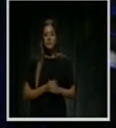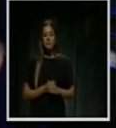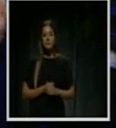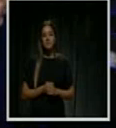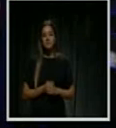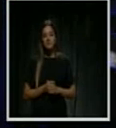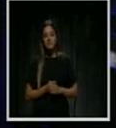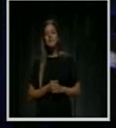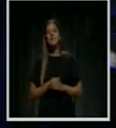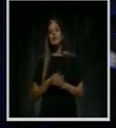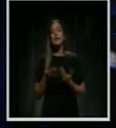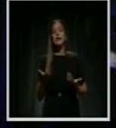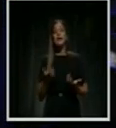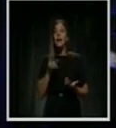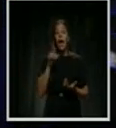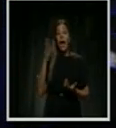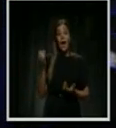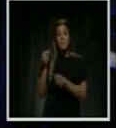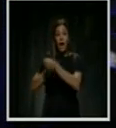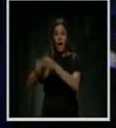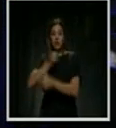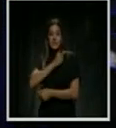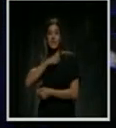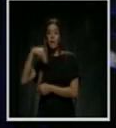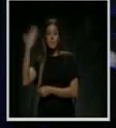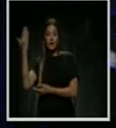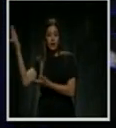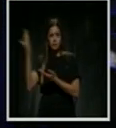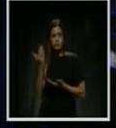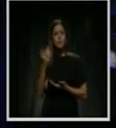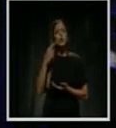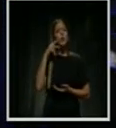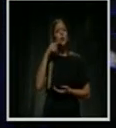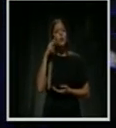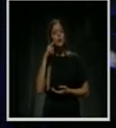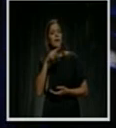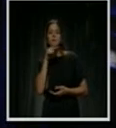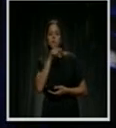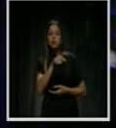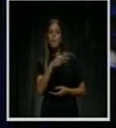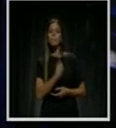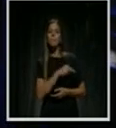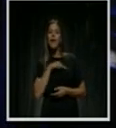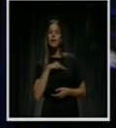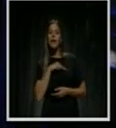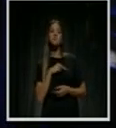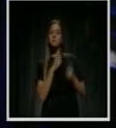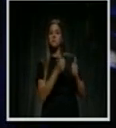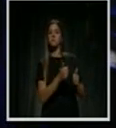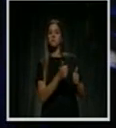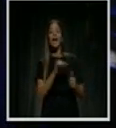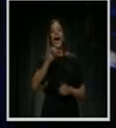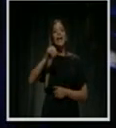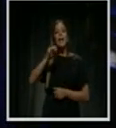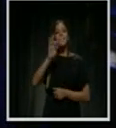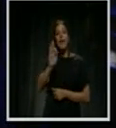rating agencies Moody's tiġi hawn u tgħidlek Malta tops the rankings. Dak huma r-riżultati. IMF u l-Kummissjoni